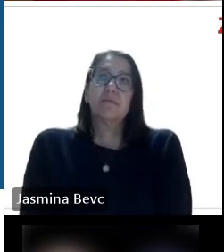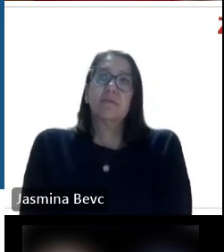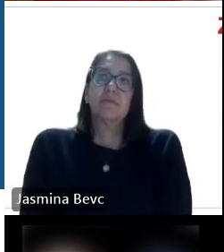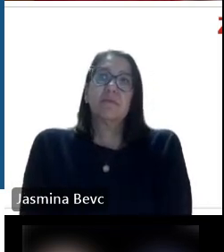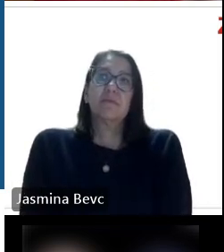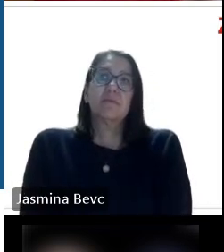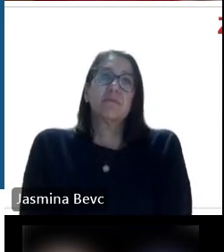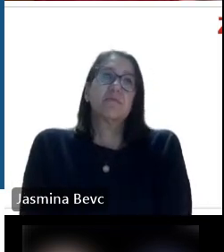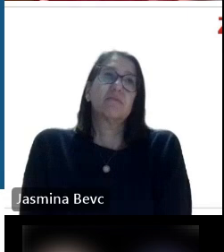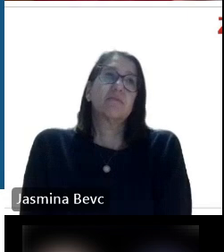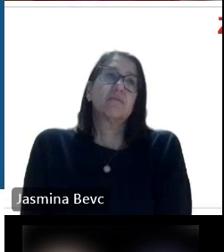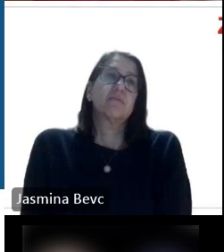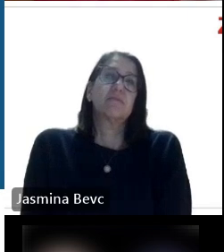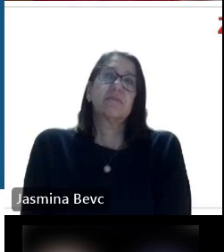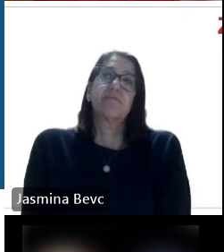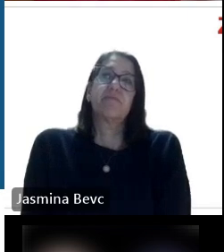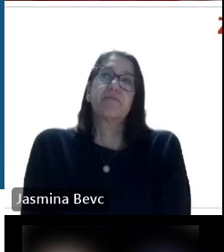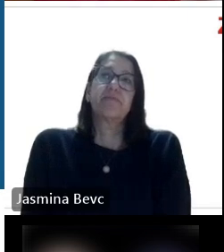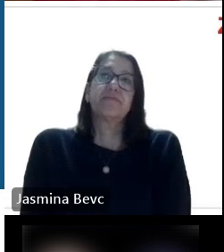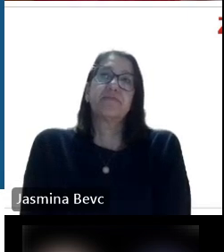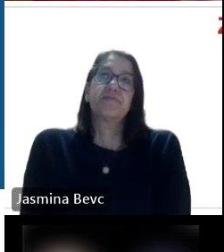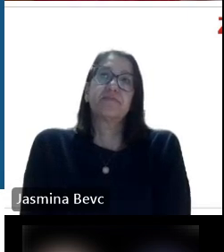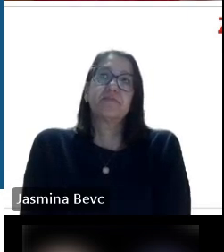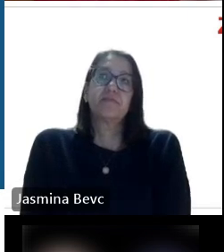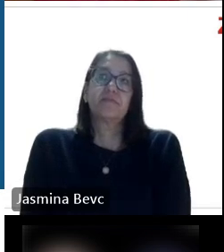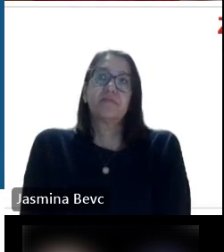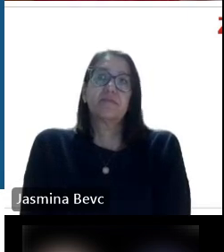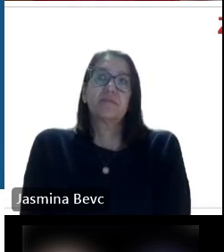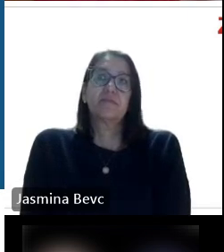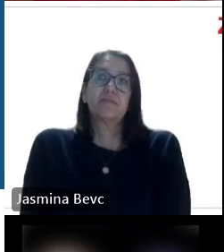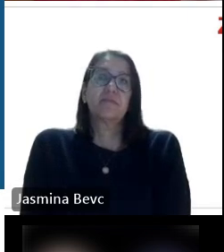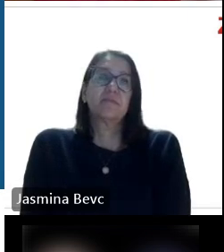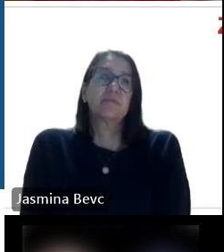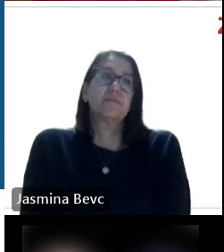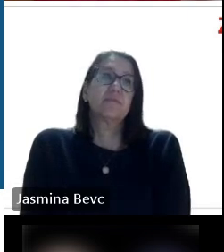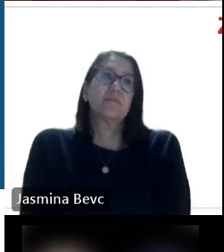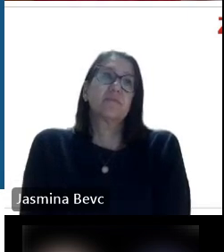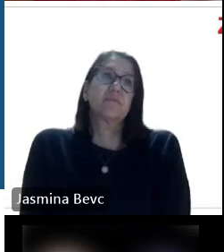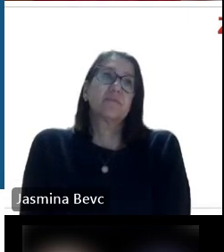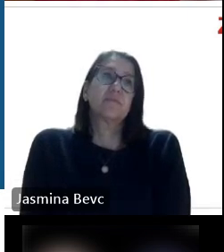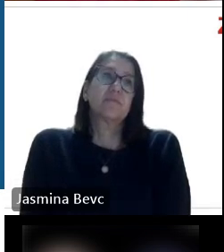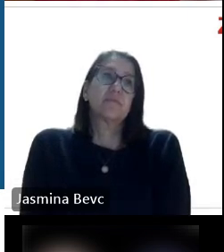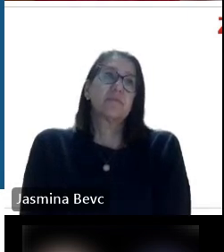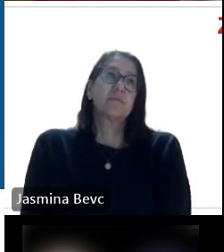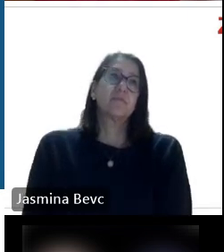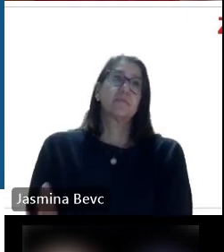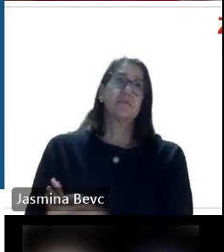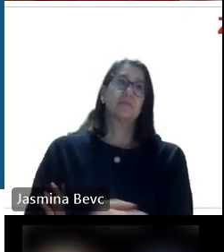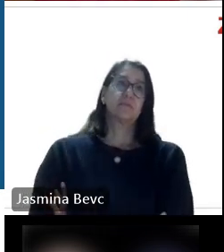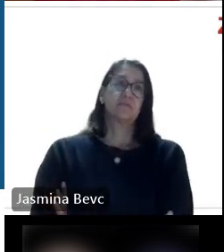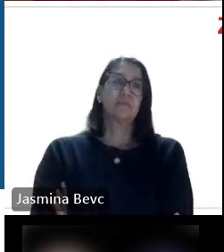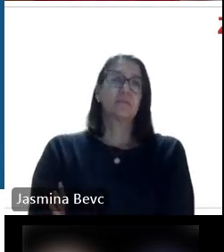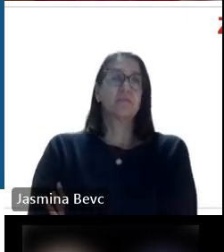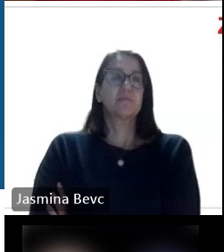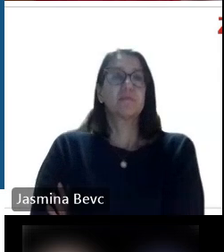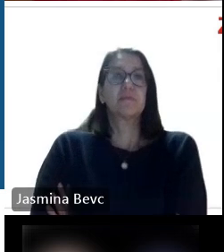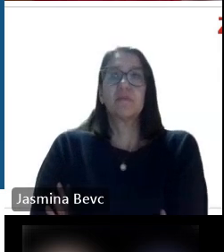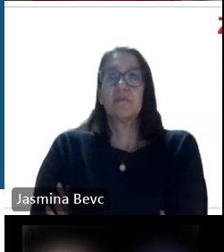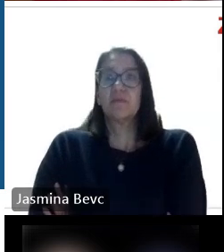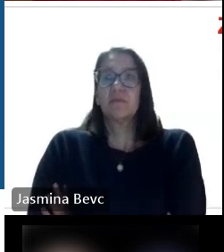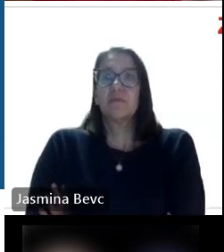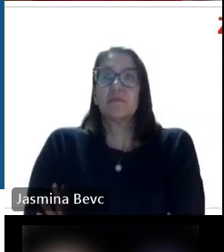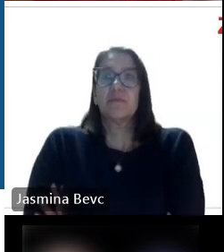zazna, kdaj je pretok zraka skozi uparjalnik oviran in potem z uporabo